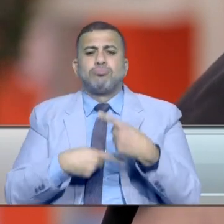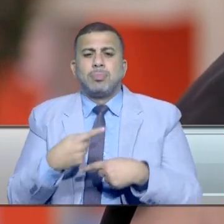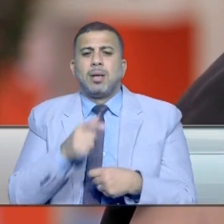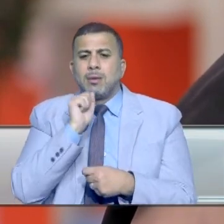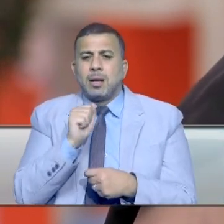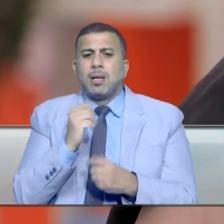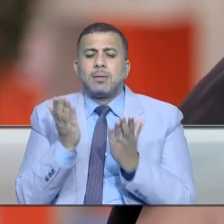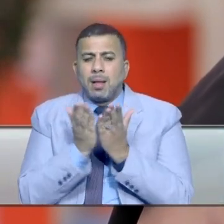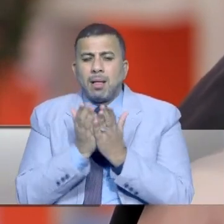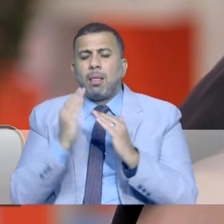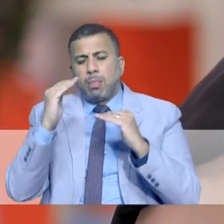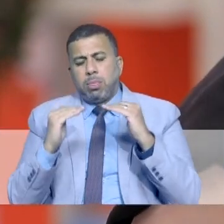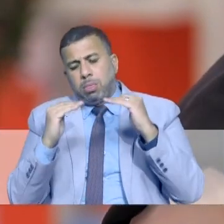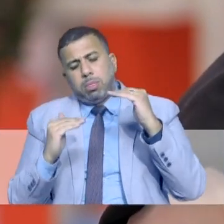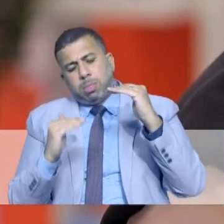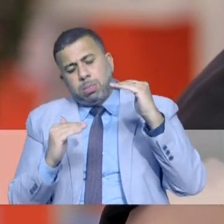دنا مستواها الدراسي